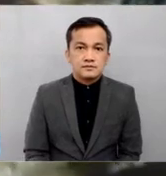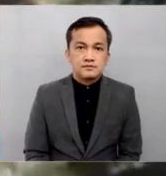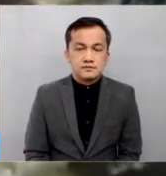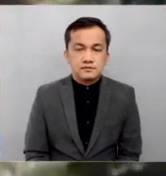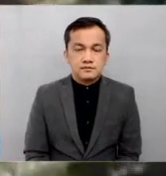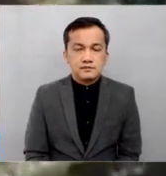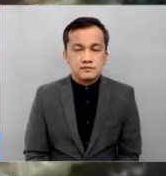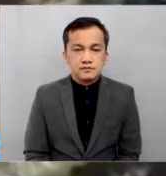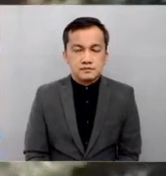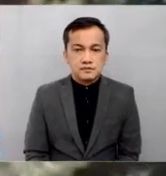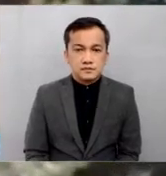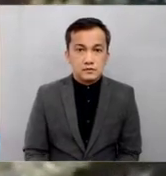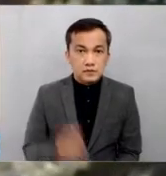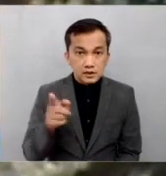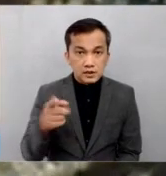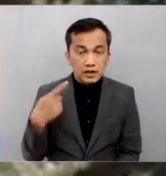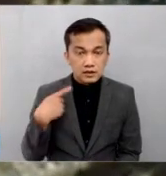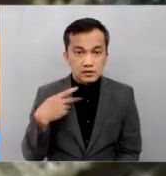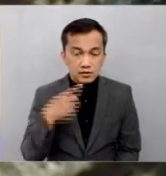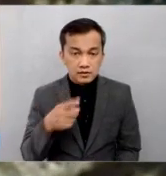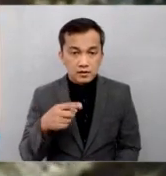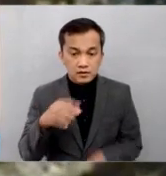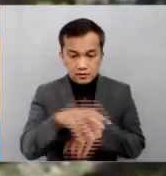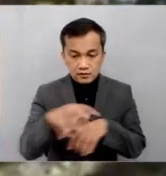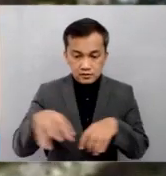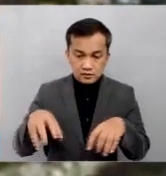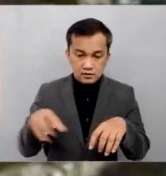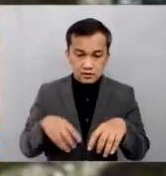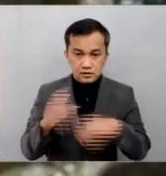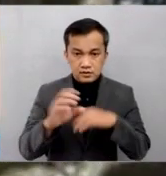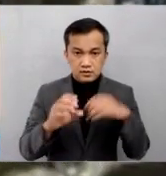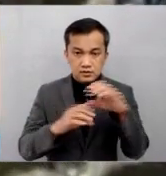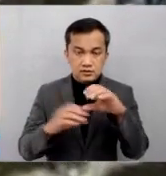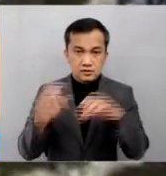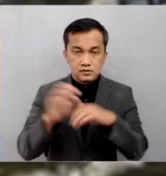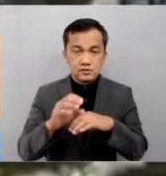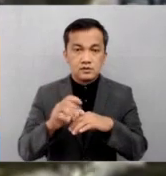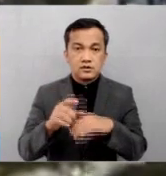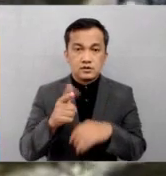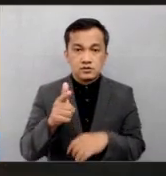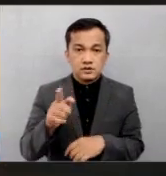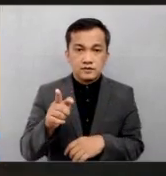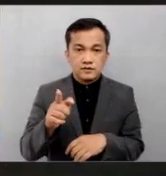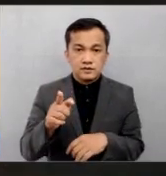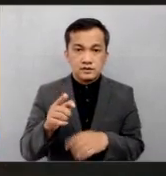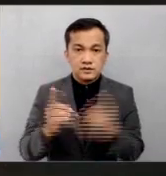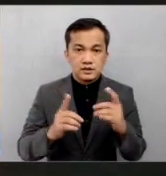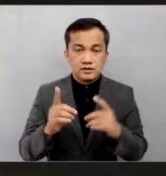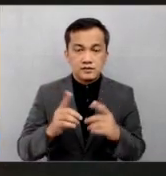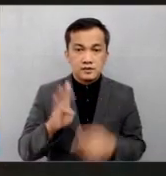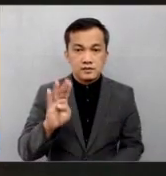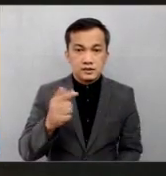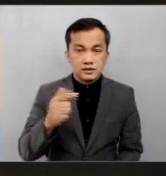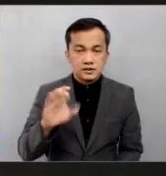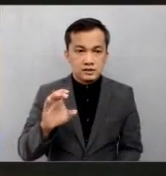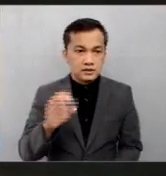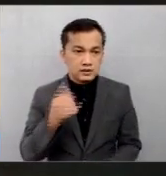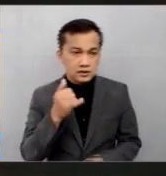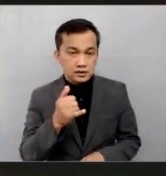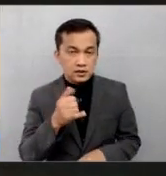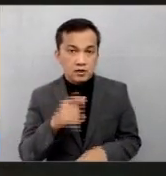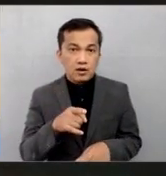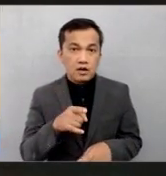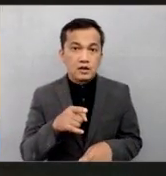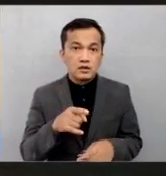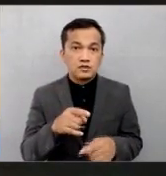Nakuha na ng mga residente sa paligid ng construction site sa 21st Drive sa BGC Taguig ang sunog na sumiklab sa lugar bandang